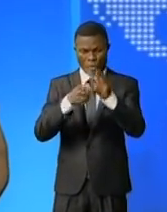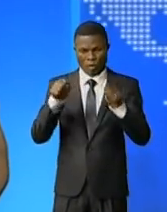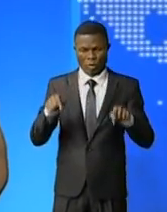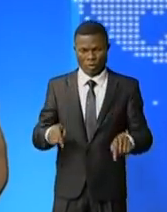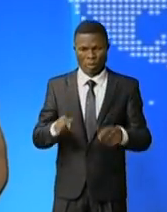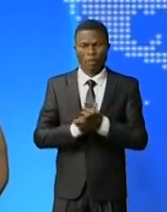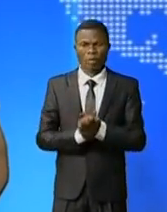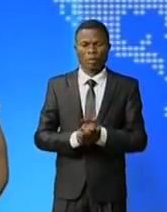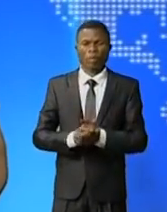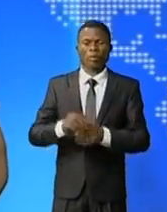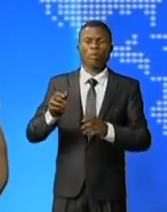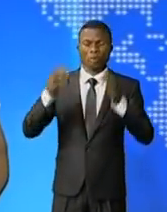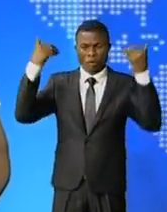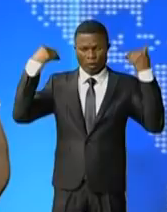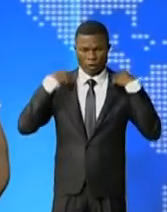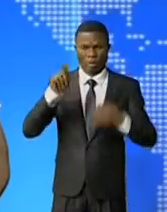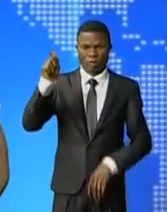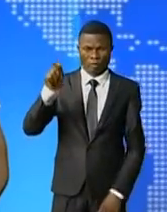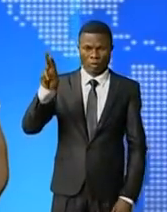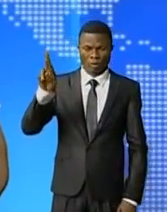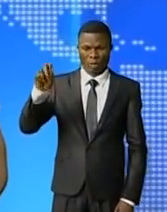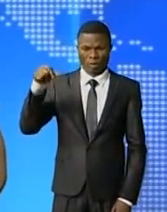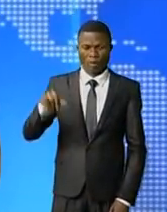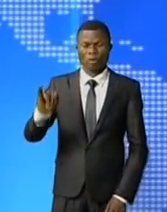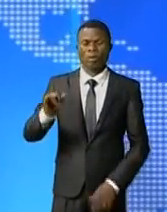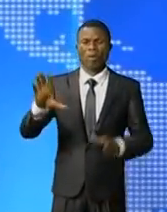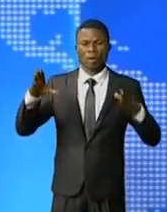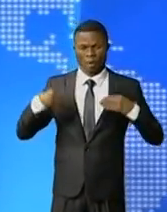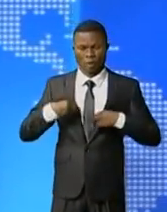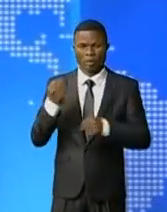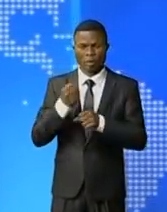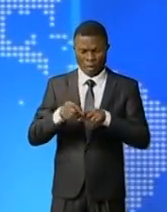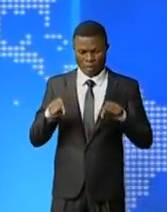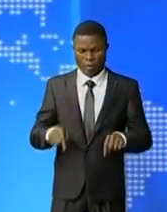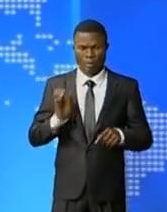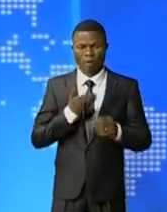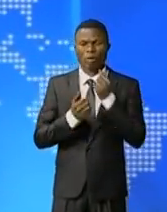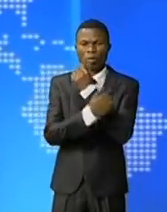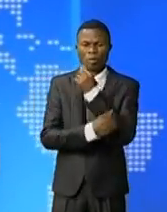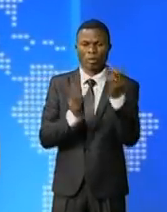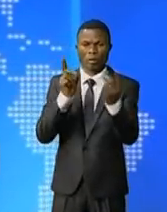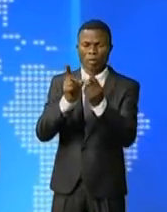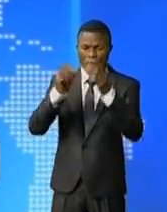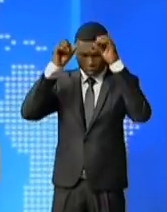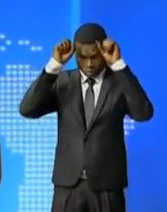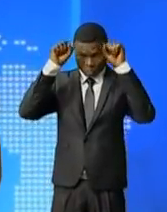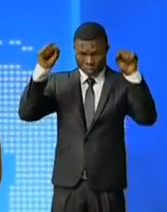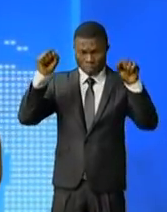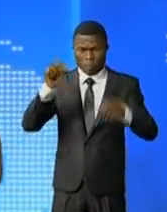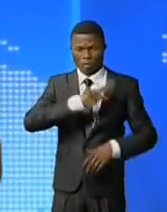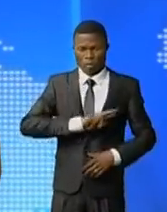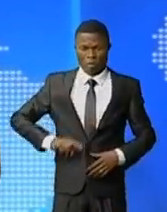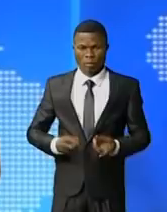Le patronat turc a manifesté le désir d'investir en République démocratique du Congo. Il a rencontré le président de la